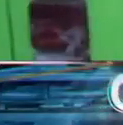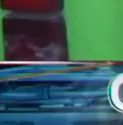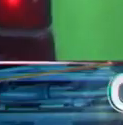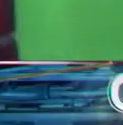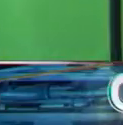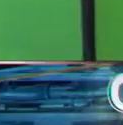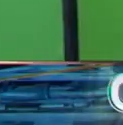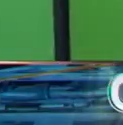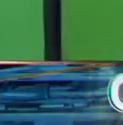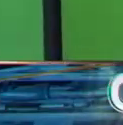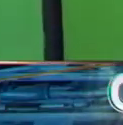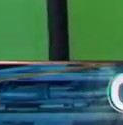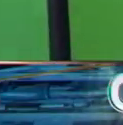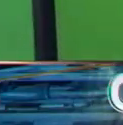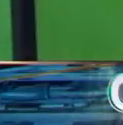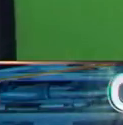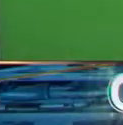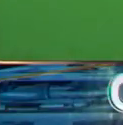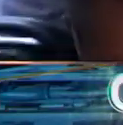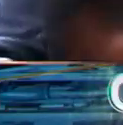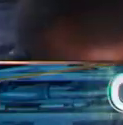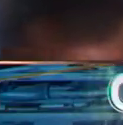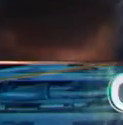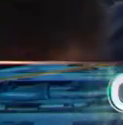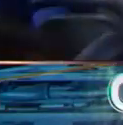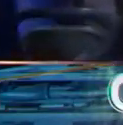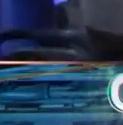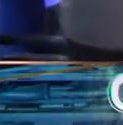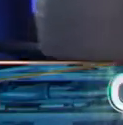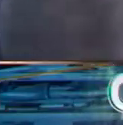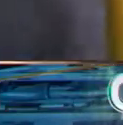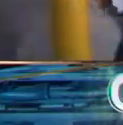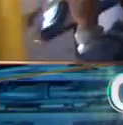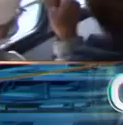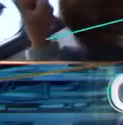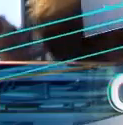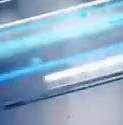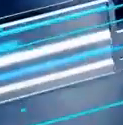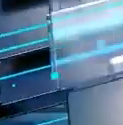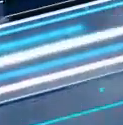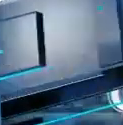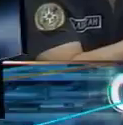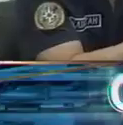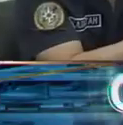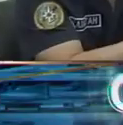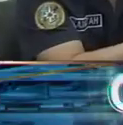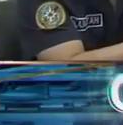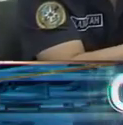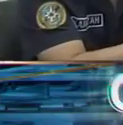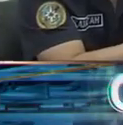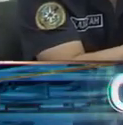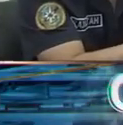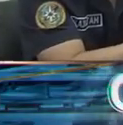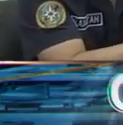Что не так? Специальная мониторинговая группа проверила пассажиропоток на общественном транспорте. За спасение